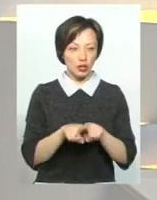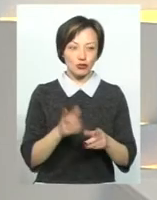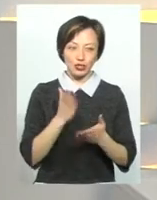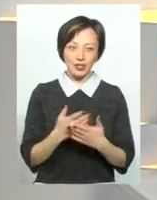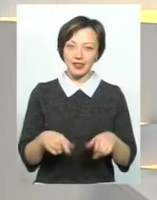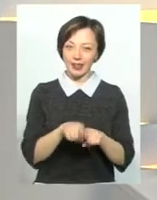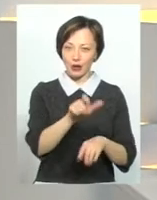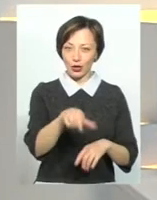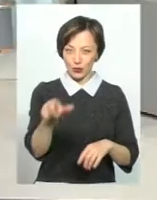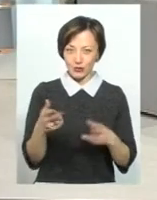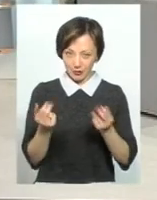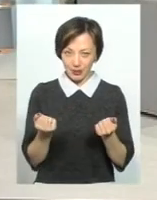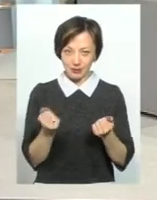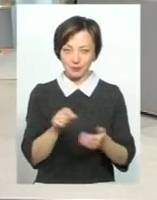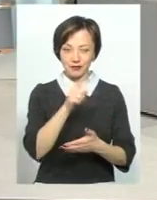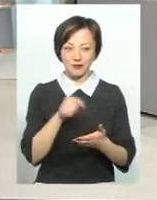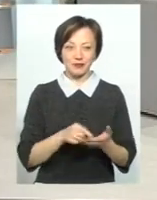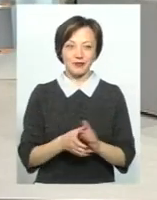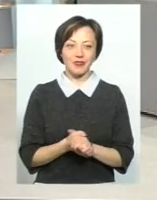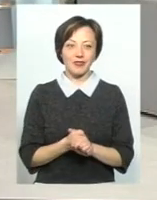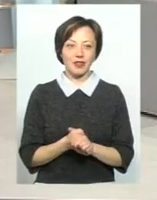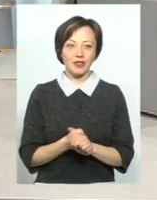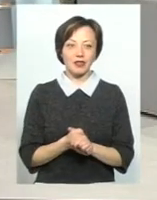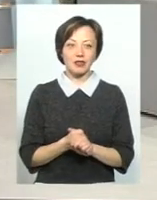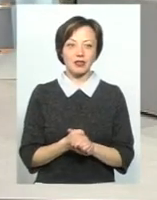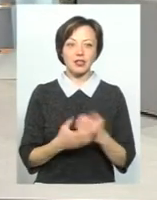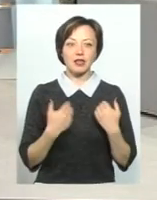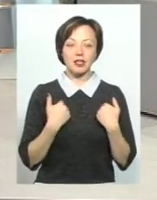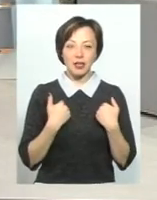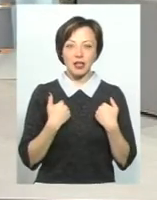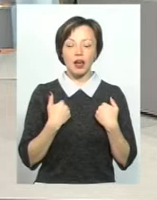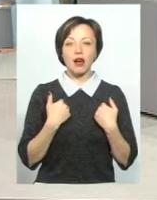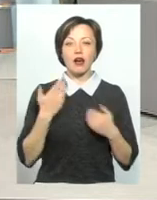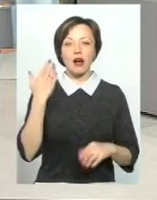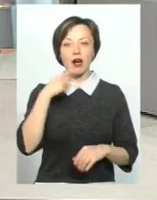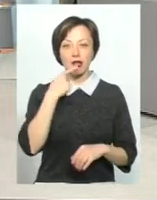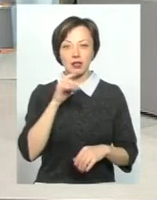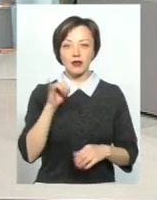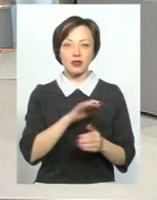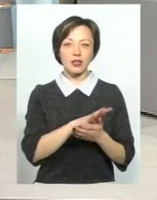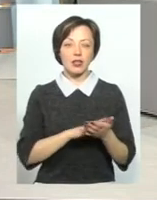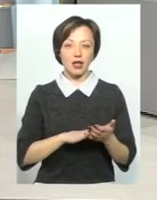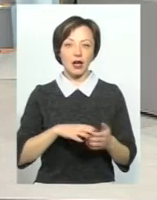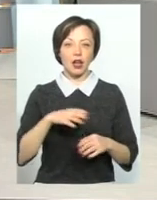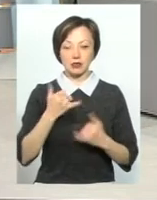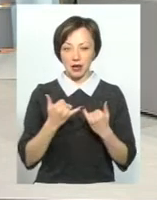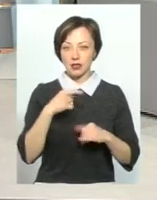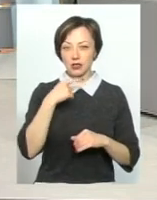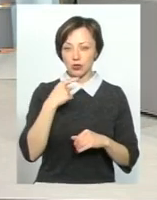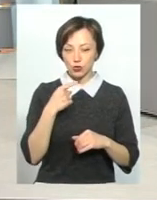такі люди, так, Івана Леонтійовича? Знаєте, я казав і кажу, І хочу навіть представити,